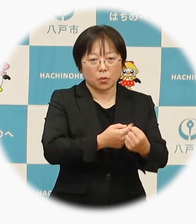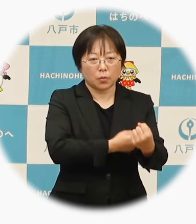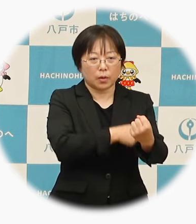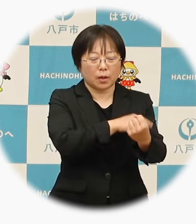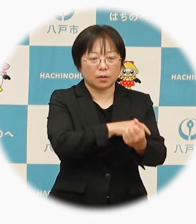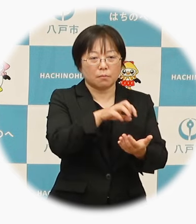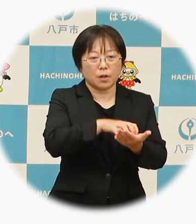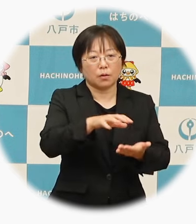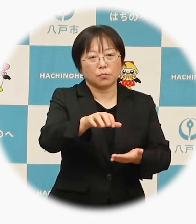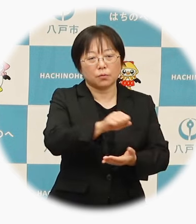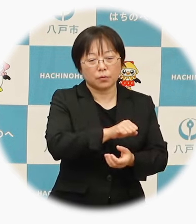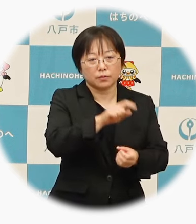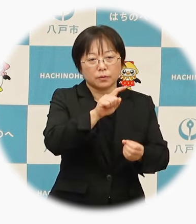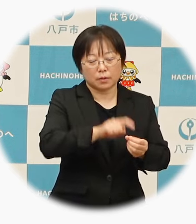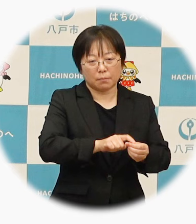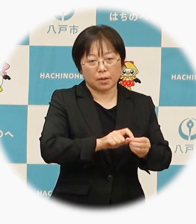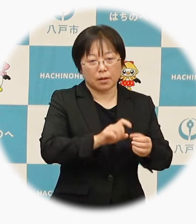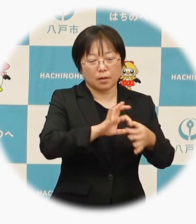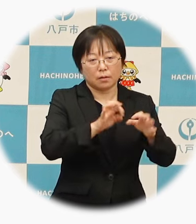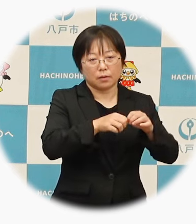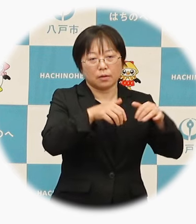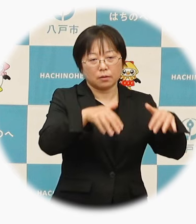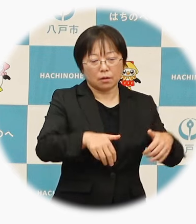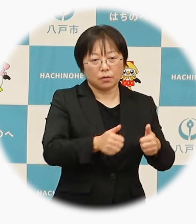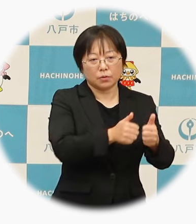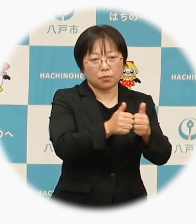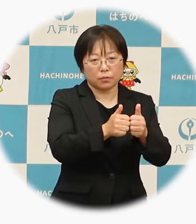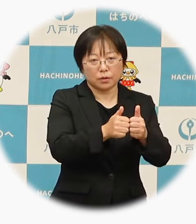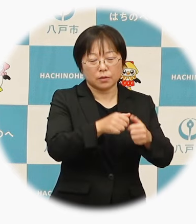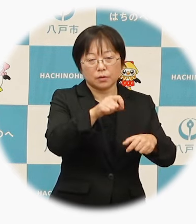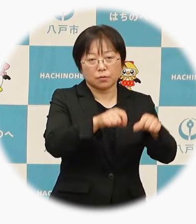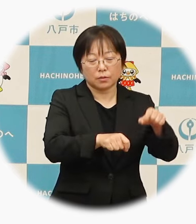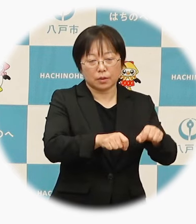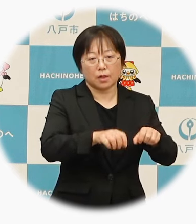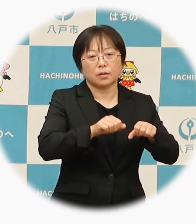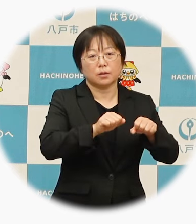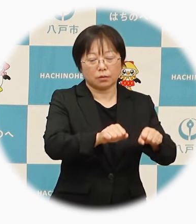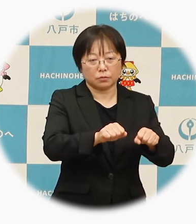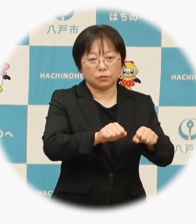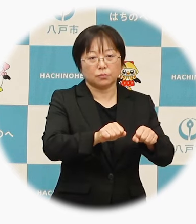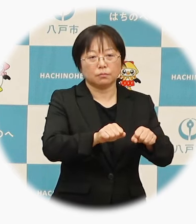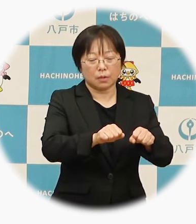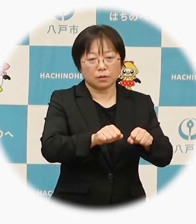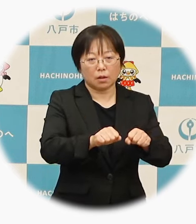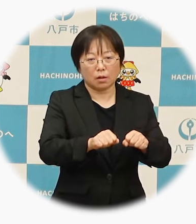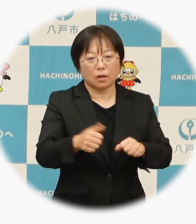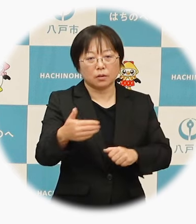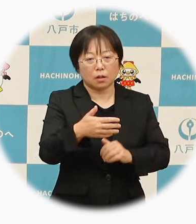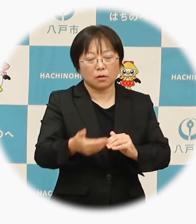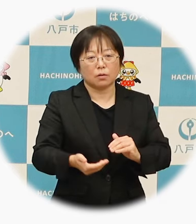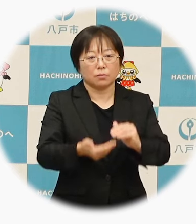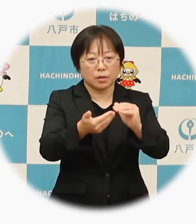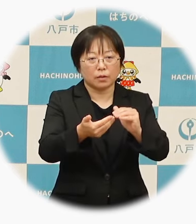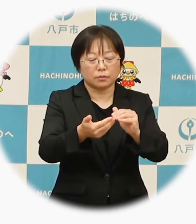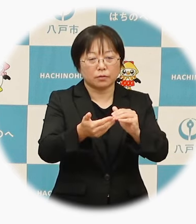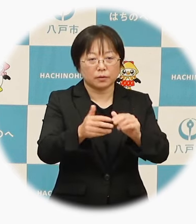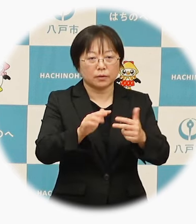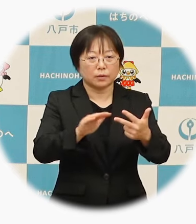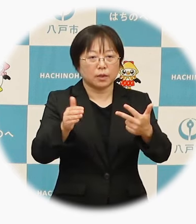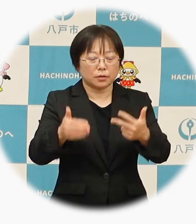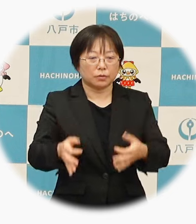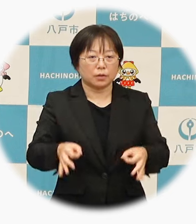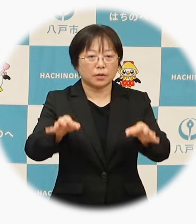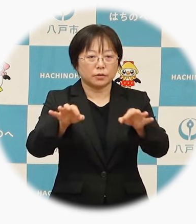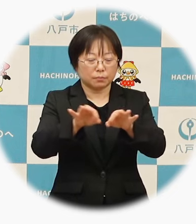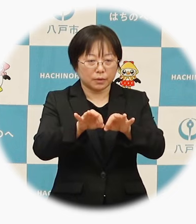向けた関係機関との協議調整の実施と陸上養殖にかかる施設設備等の